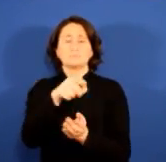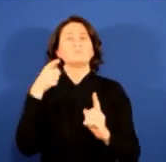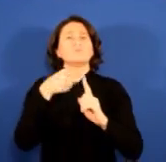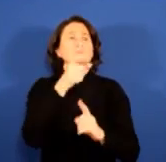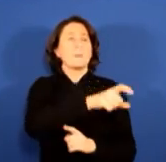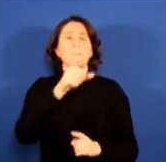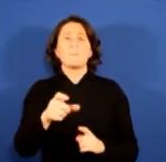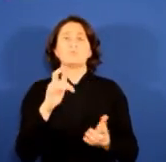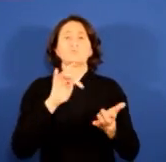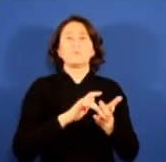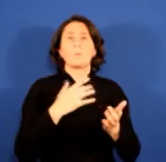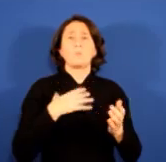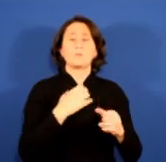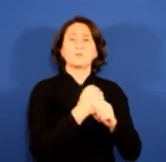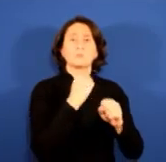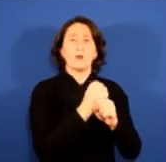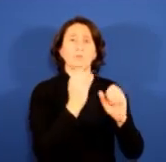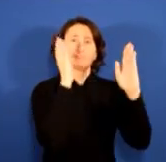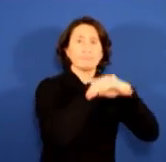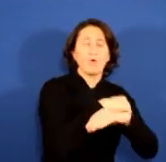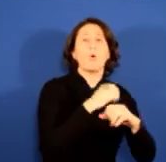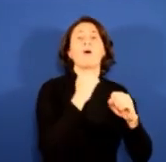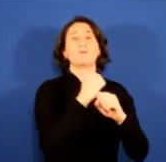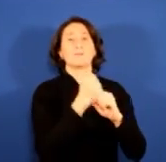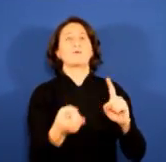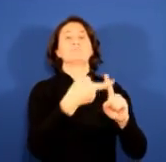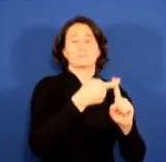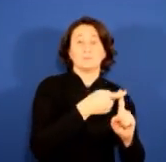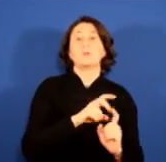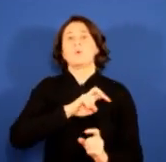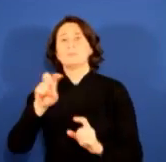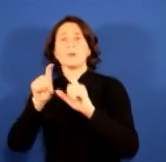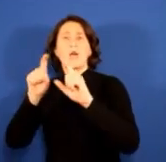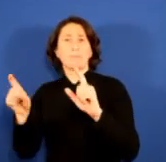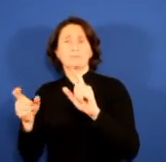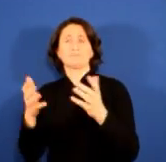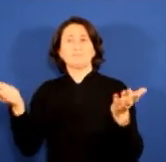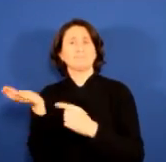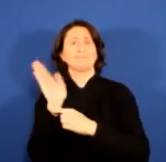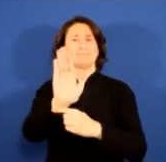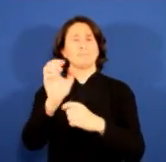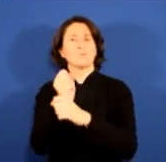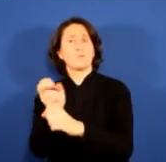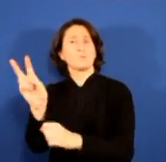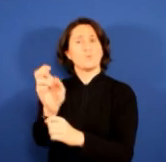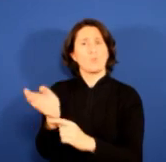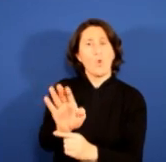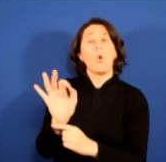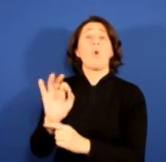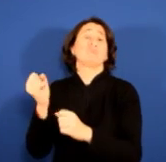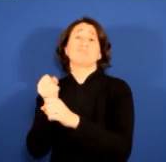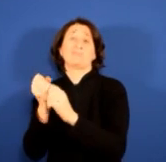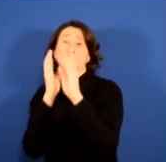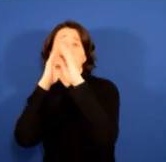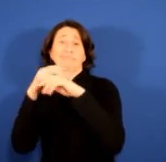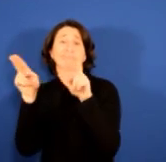behin argitaratuko dena. Txostenak ondosondoko 2 hiruhilekotan langileek izan dituzten laneko trantsizioak aztertzen ditu eta